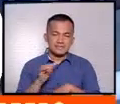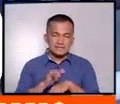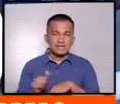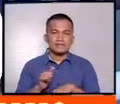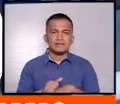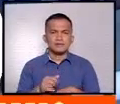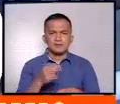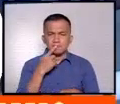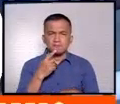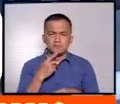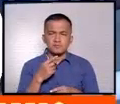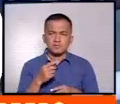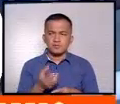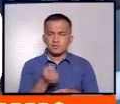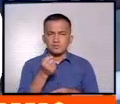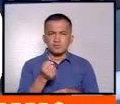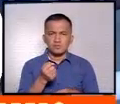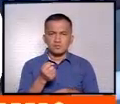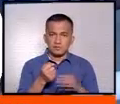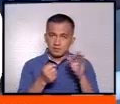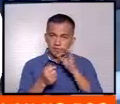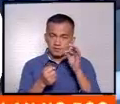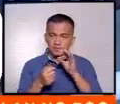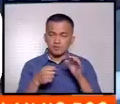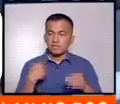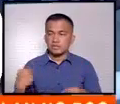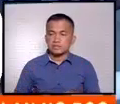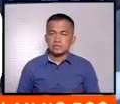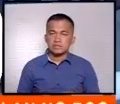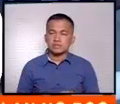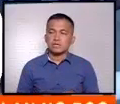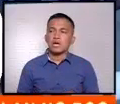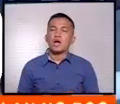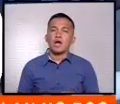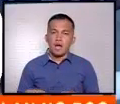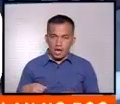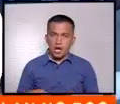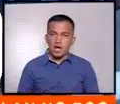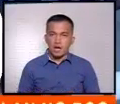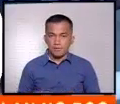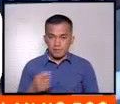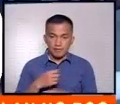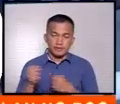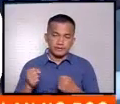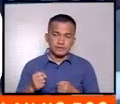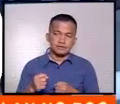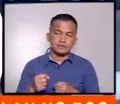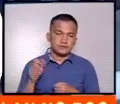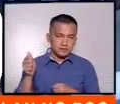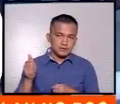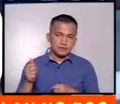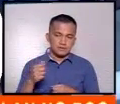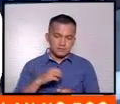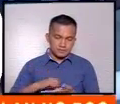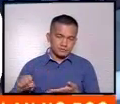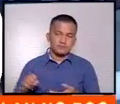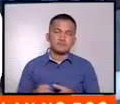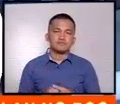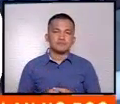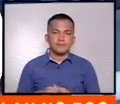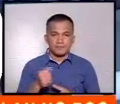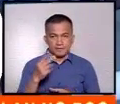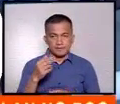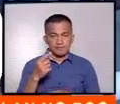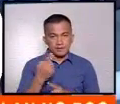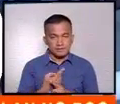Ano bang may-ari nito? Ano po? Filipino-Chinese. Okay. Babawiin natin sa kanya yung mga nawala sa inyo. 13